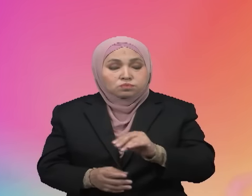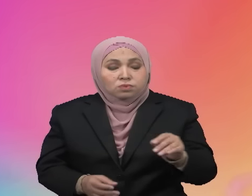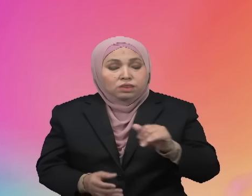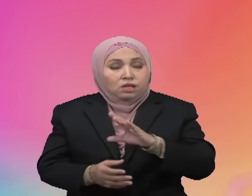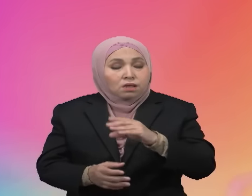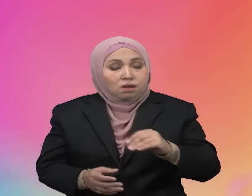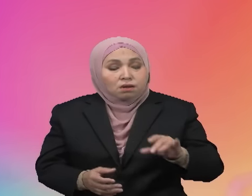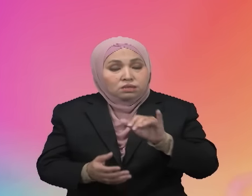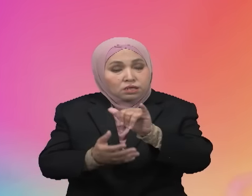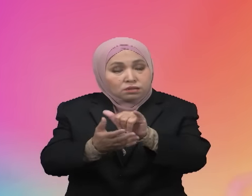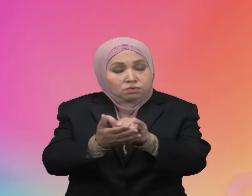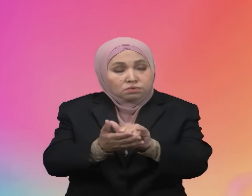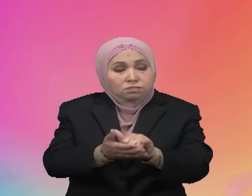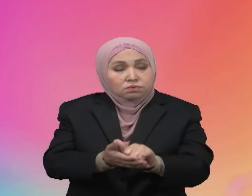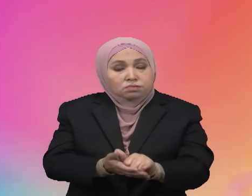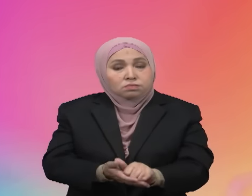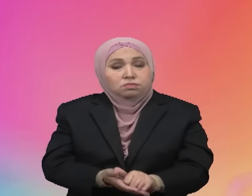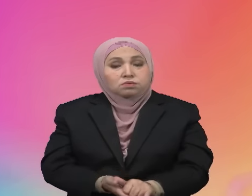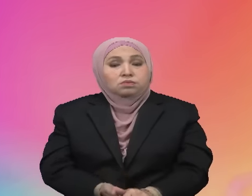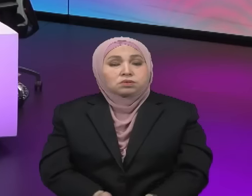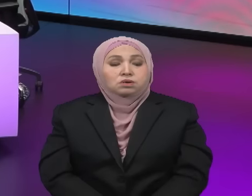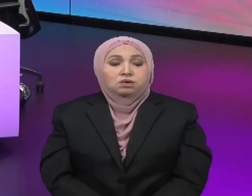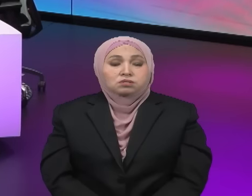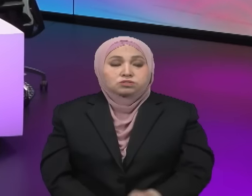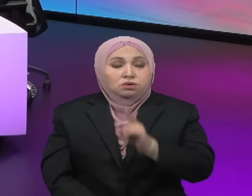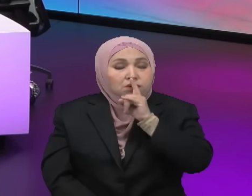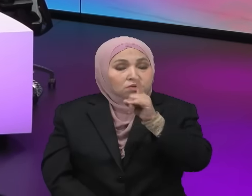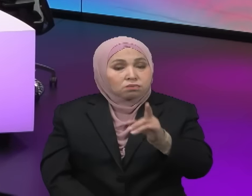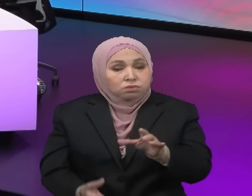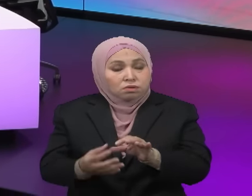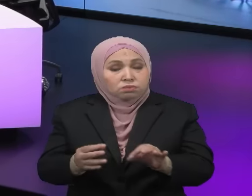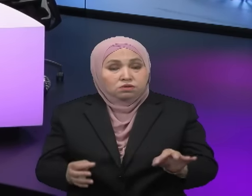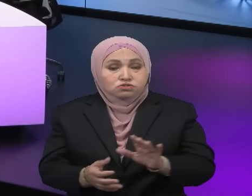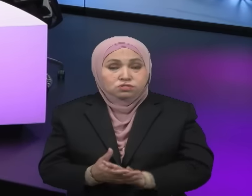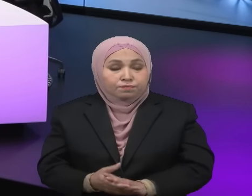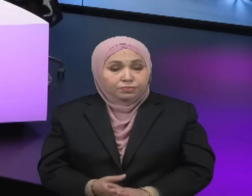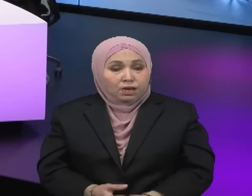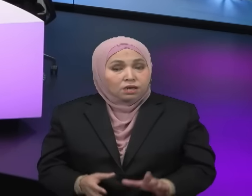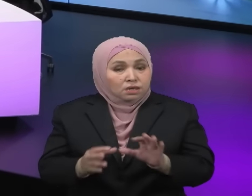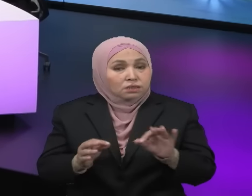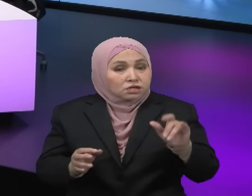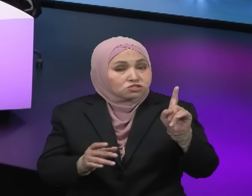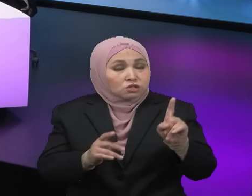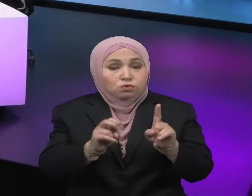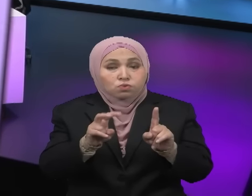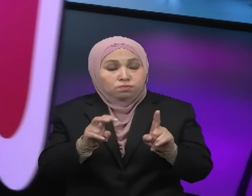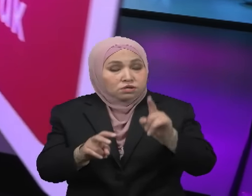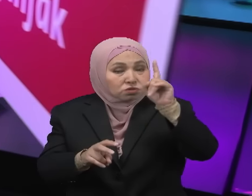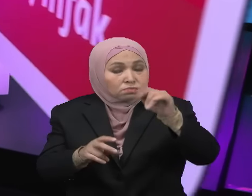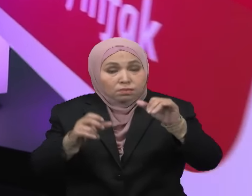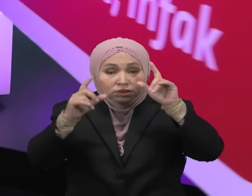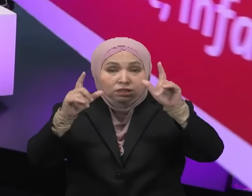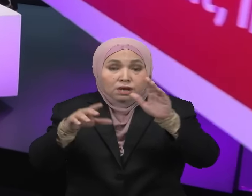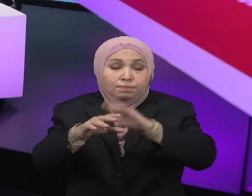Allah. Surah Al-Azim ayat yang ke-112, Allah menyedarkan